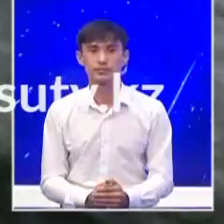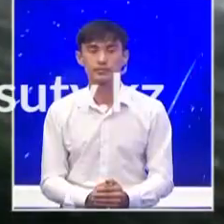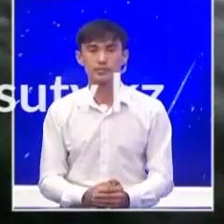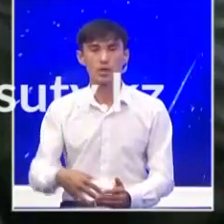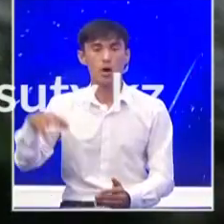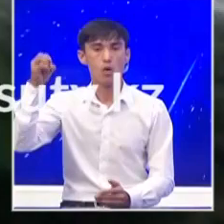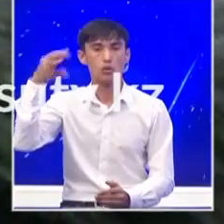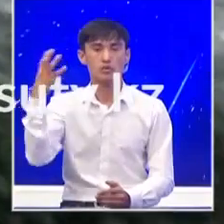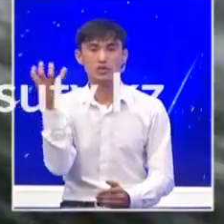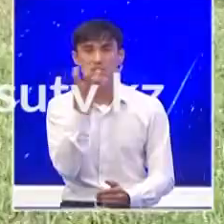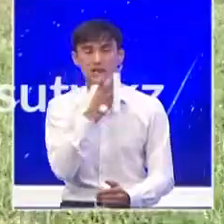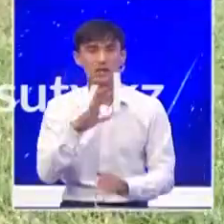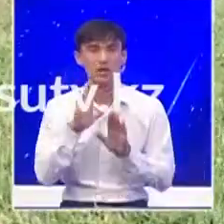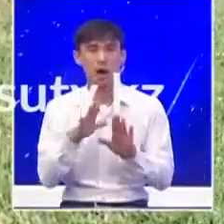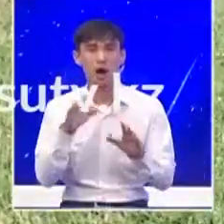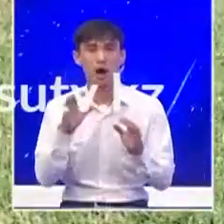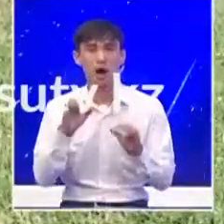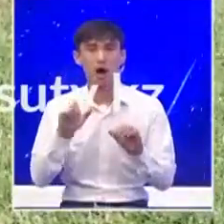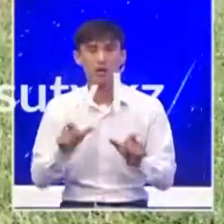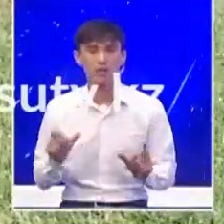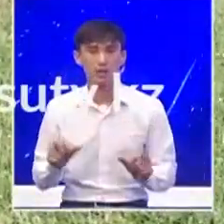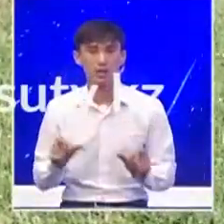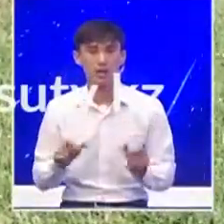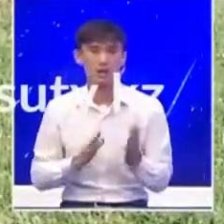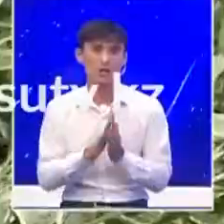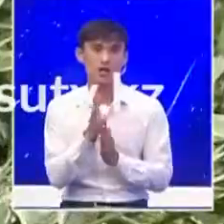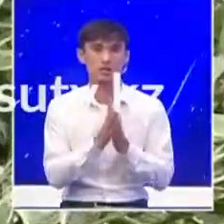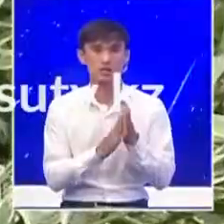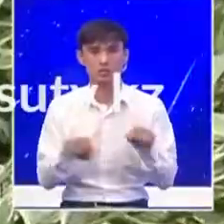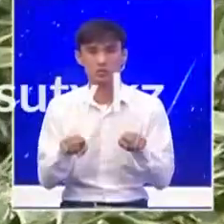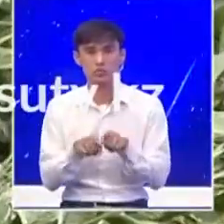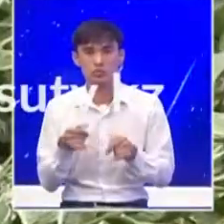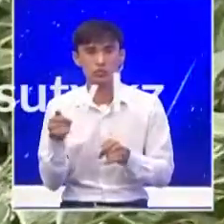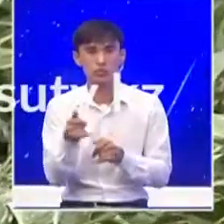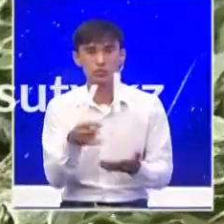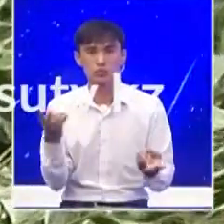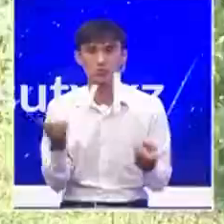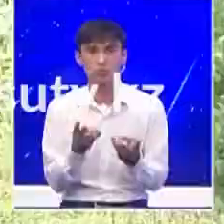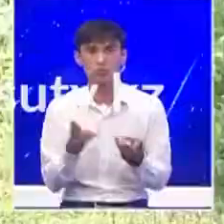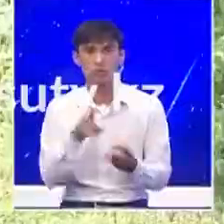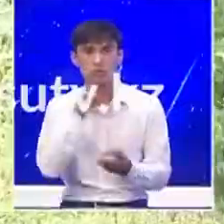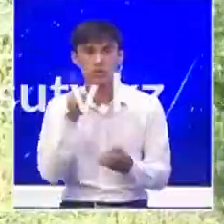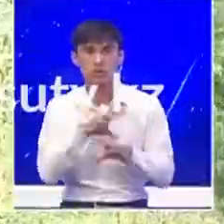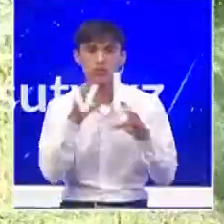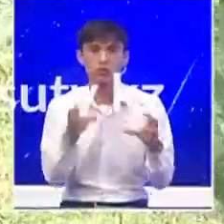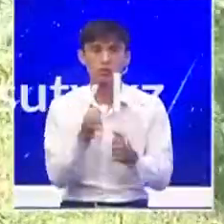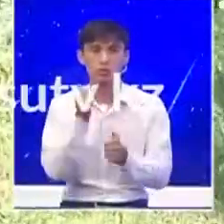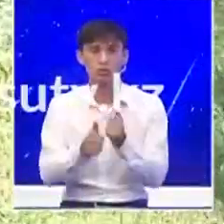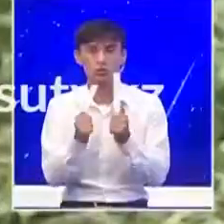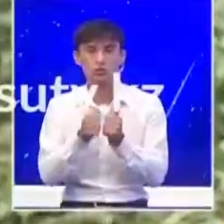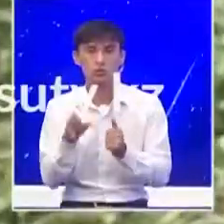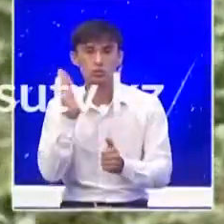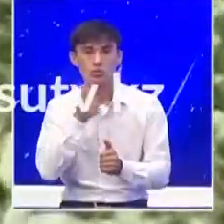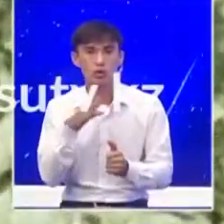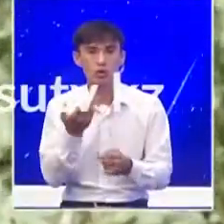Күн ысығанда тек адамдар ғана емес, өсімдіктерде шөлдеп қалады. Осы орайда суғарушылар қаланың жасыл желегін күтіп баптап, күнде суғарады.